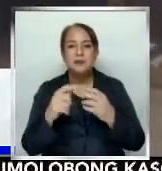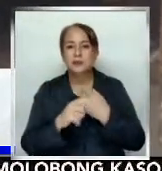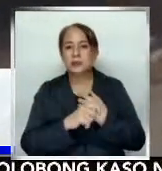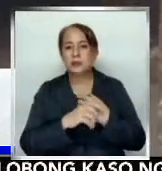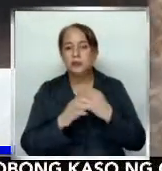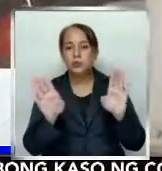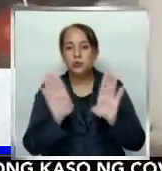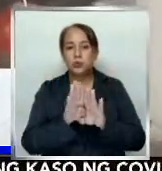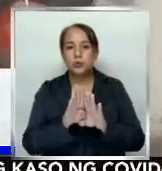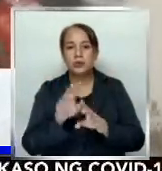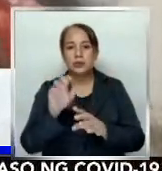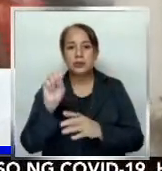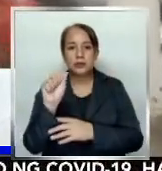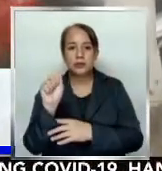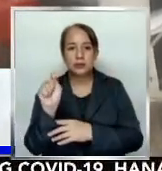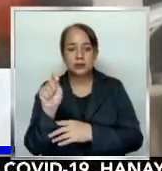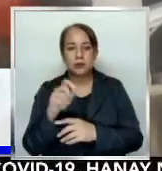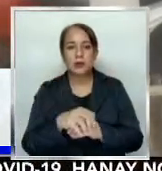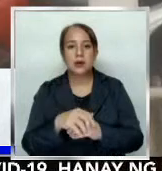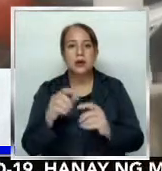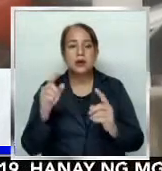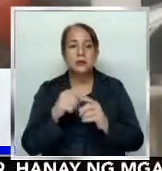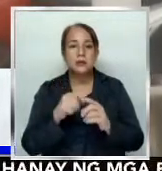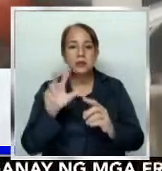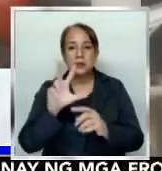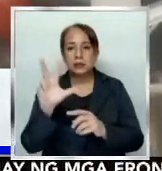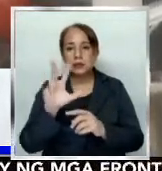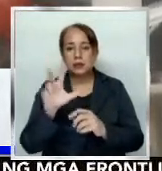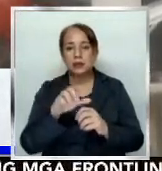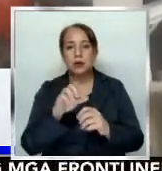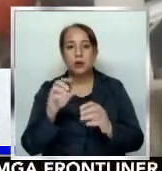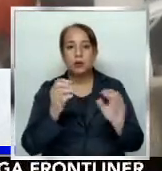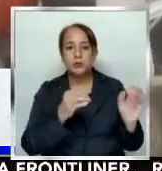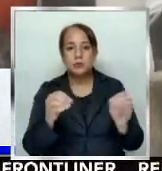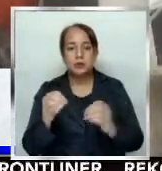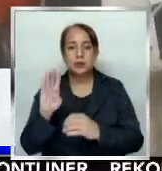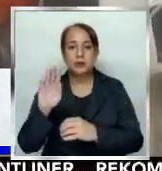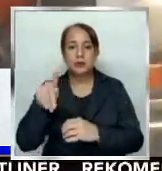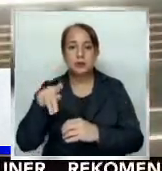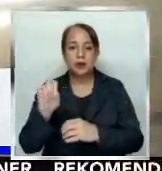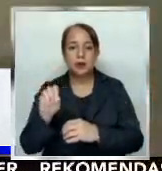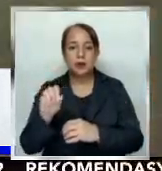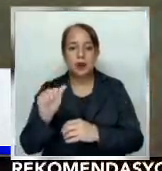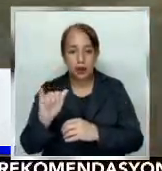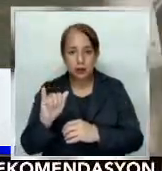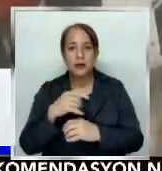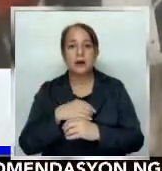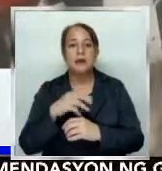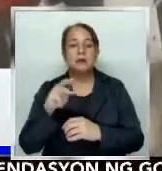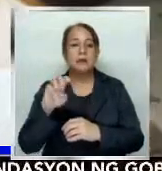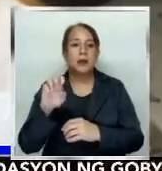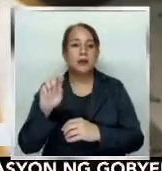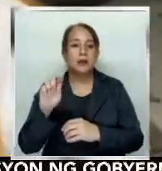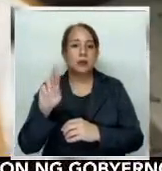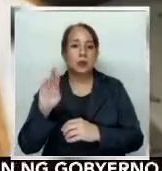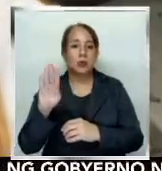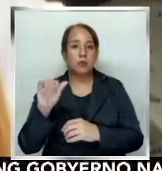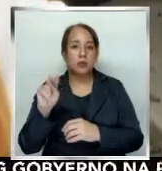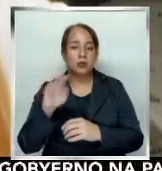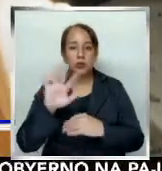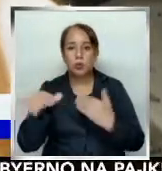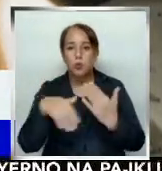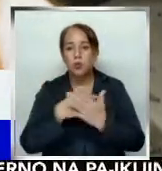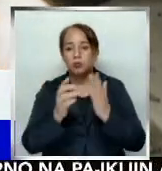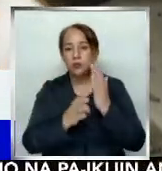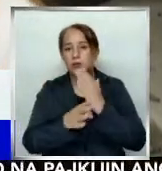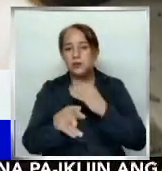araw ng Sabado. Hanggang alas 3 na lang din ng hapon ang operasyon ng BPI at Metrobank sa lahat ng kanilang branches sa bansa. Mahaba na po yung